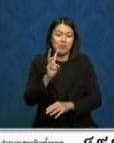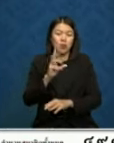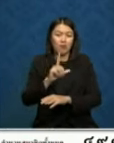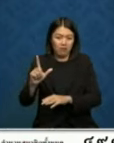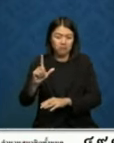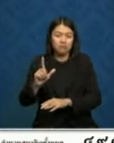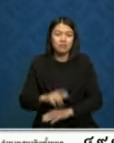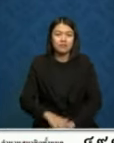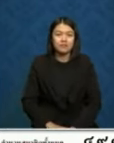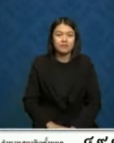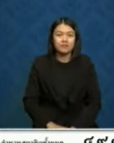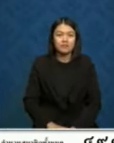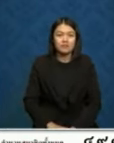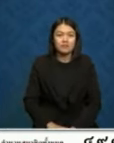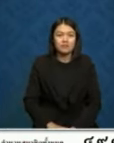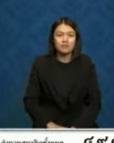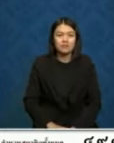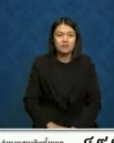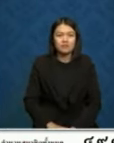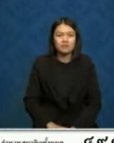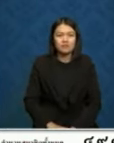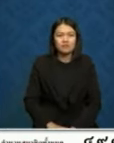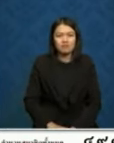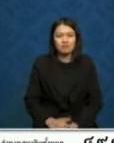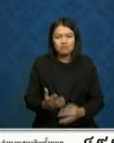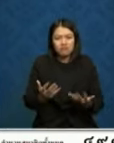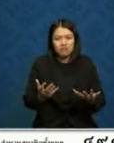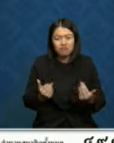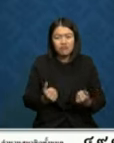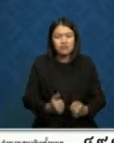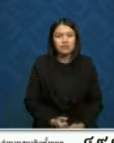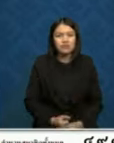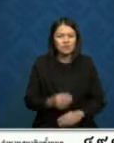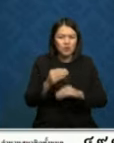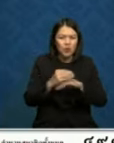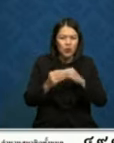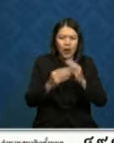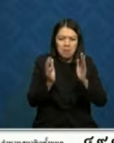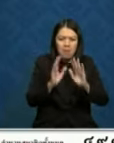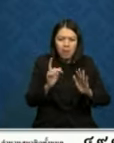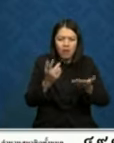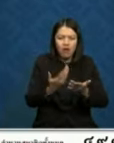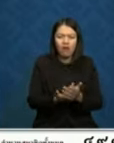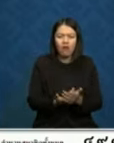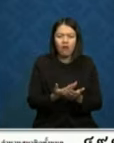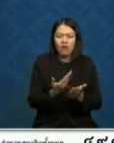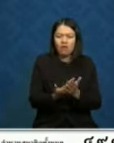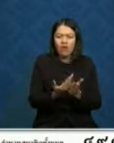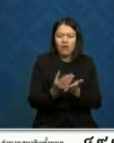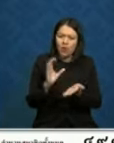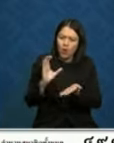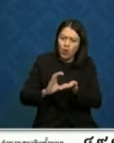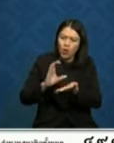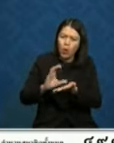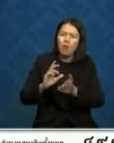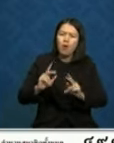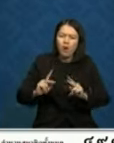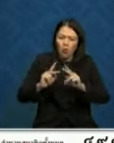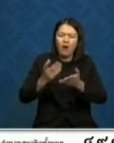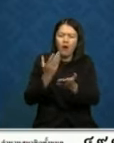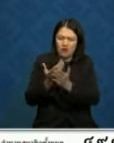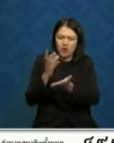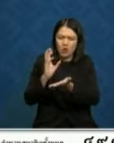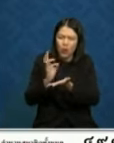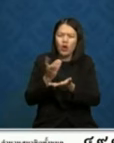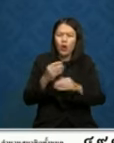ครับนี่คืออะไรครับเป็นโครงการแบบไหนครับทั้งที่งบประมาณโครงการของกระทรวงก็น้อยอยู่แล้วแต่กลับเอาไป